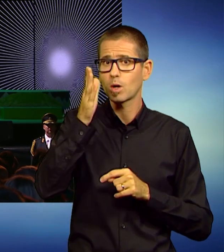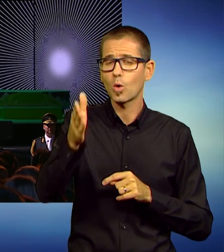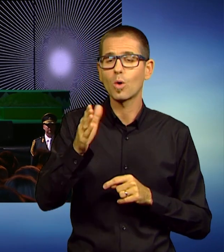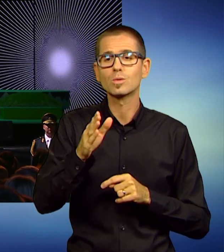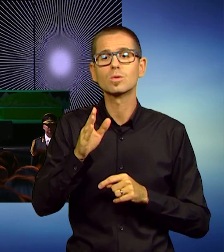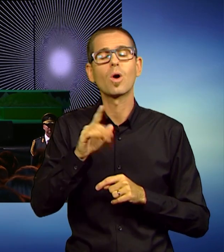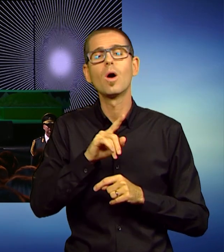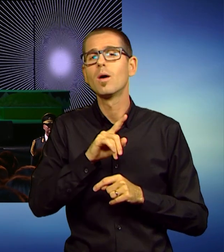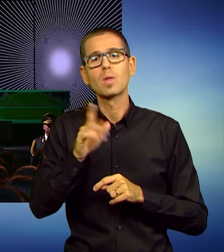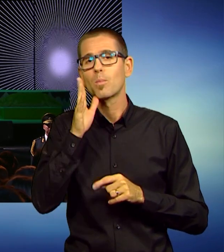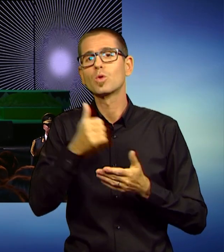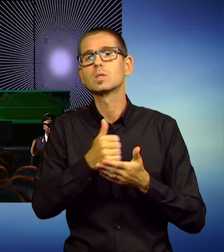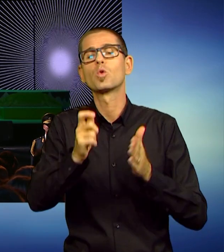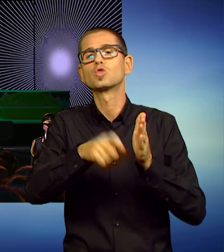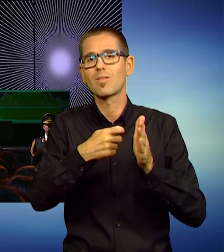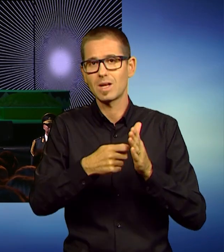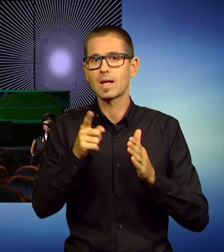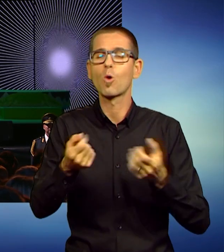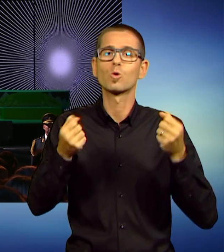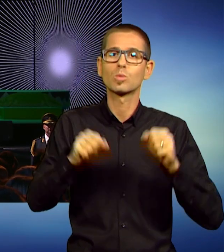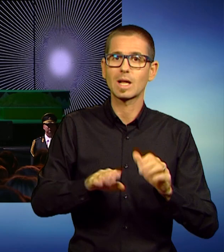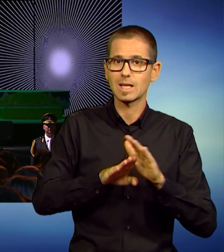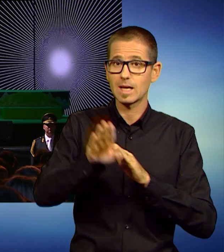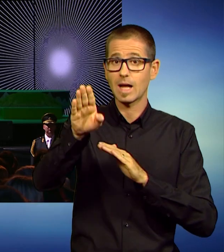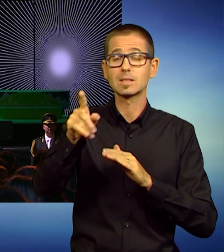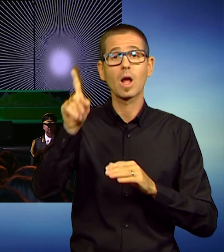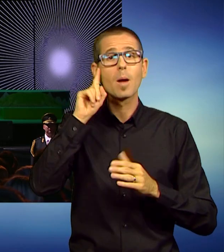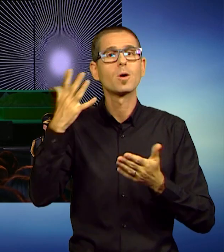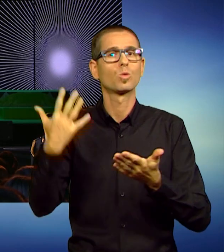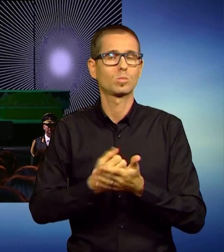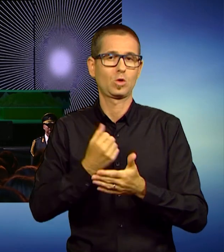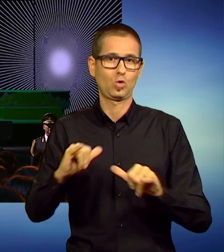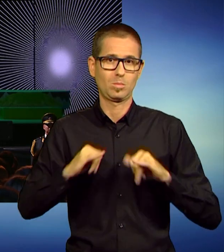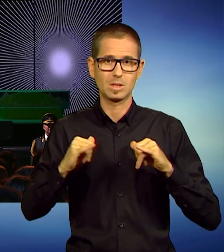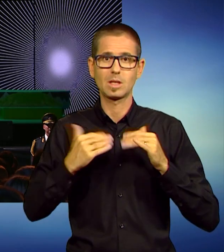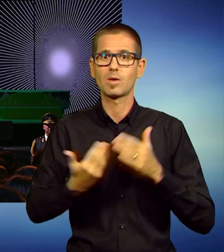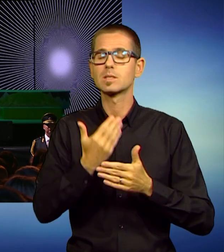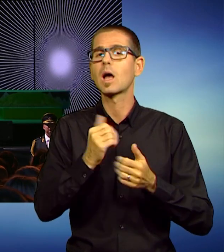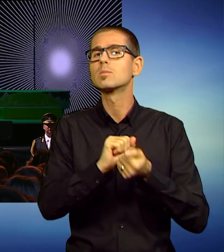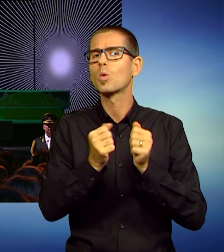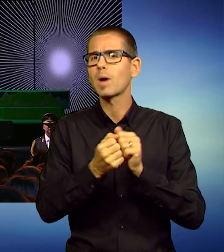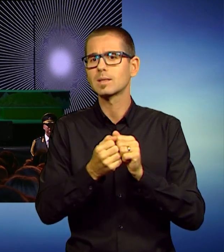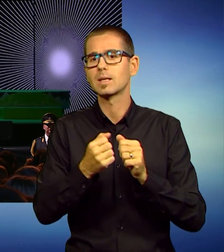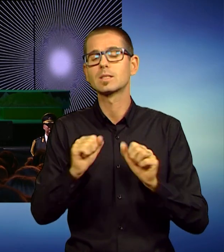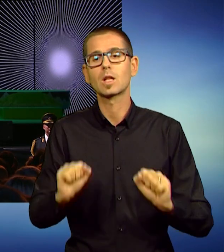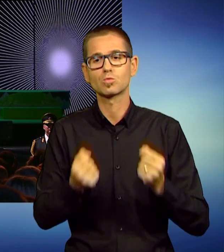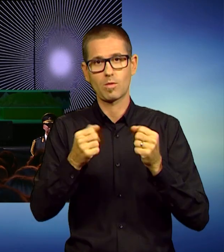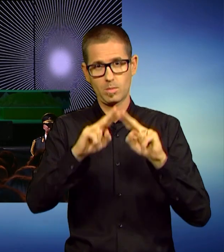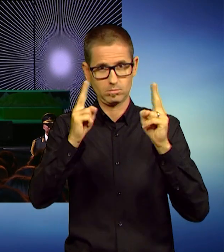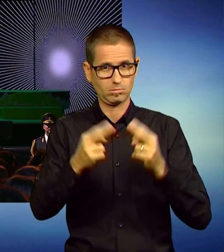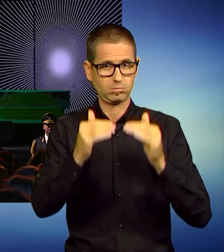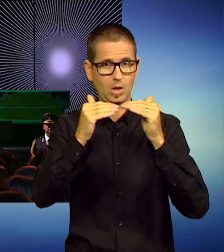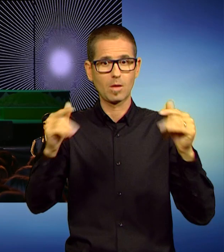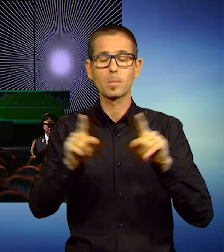bodo le številke o gospodarski rasti, temveč uspešnost prizadevanj za spopadanje s težavami na svetovni ravni, kot